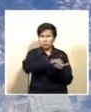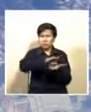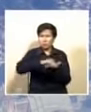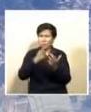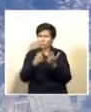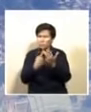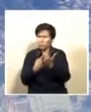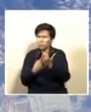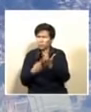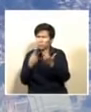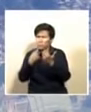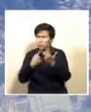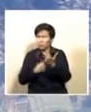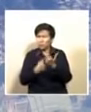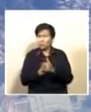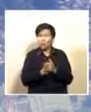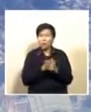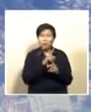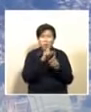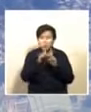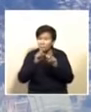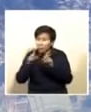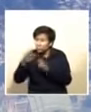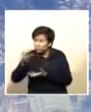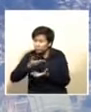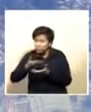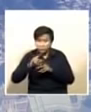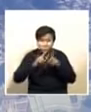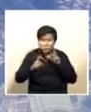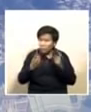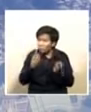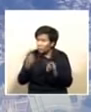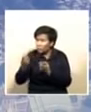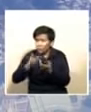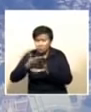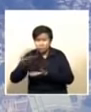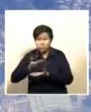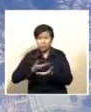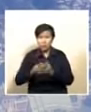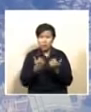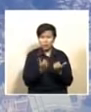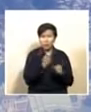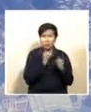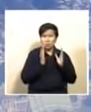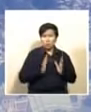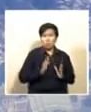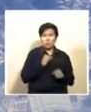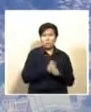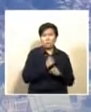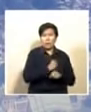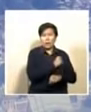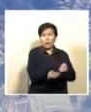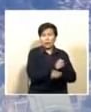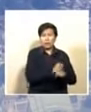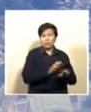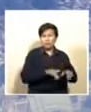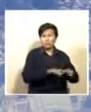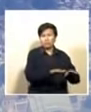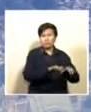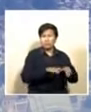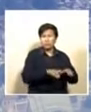ประเด็นหนึ่งซึ่งเป็นประเด็นที่พี่น้องประชาชนก็มีข้อซักถามอยู่บ่อยๆ